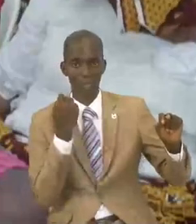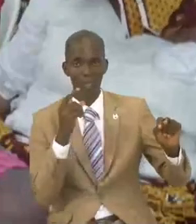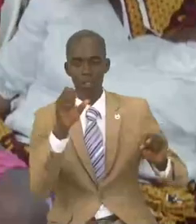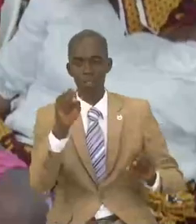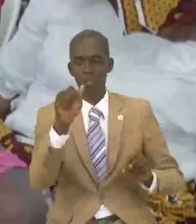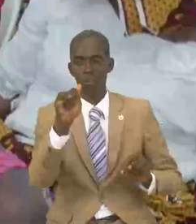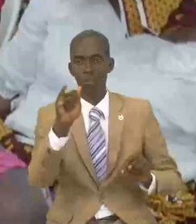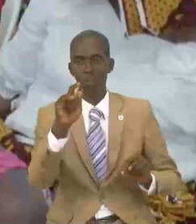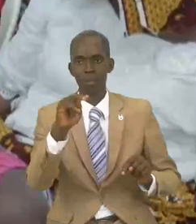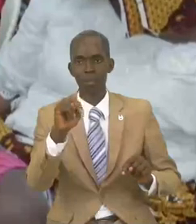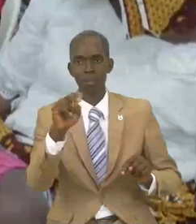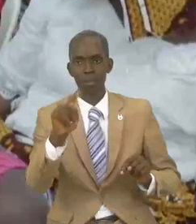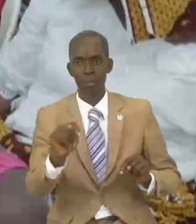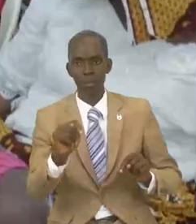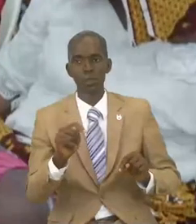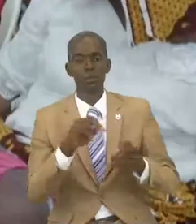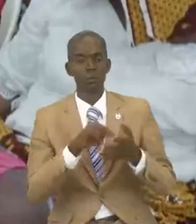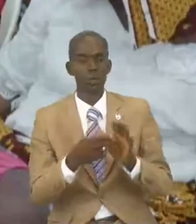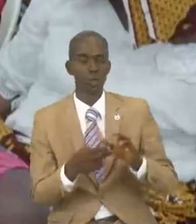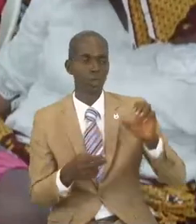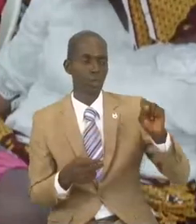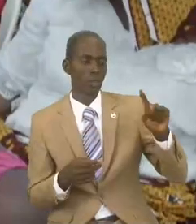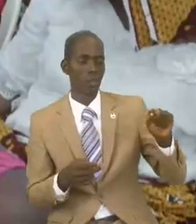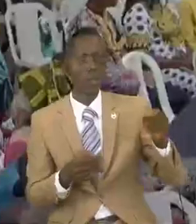Mentionne ton nom. Moi, je suis Saint Daniel.